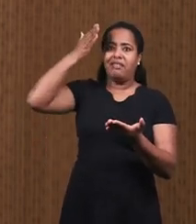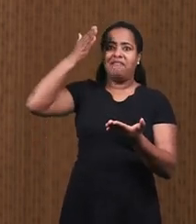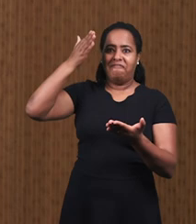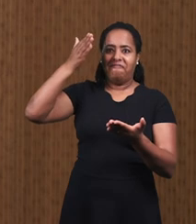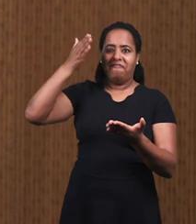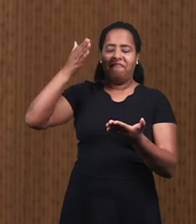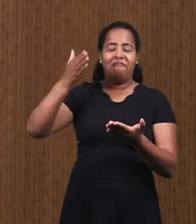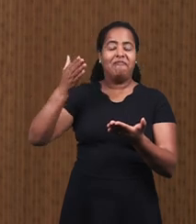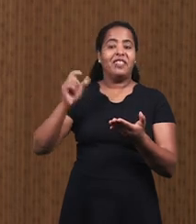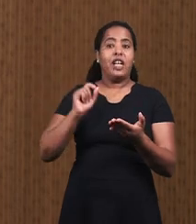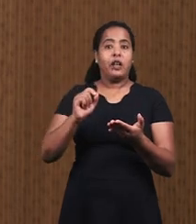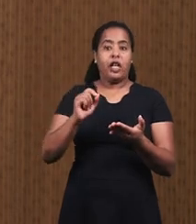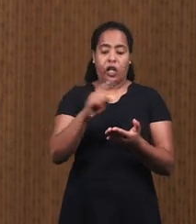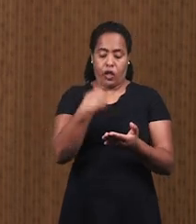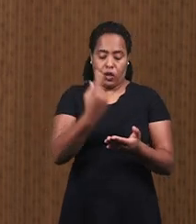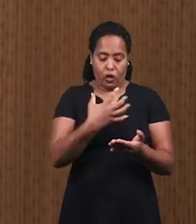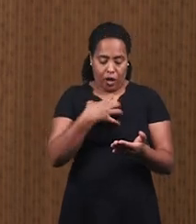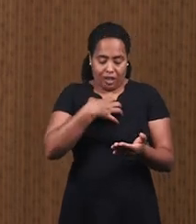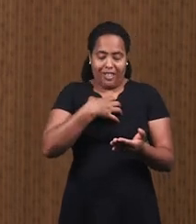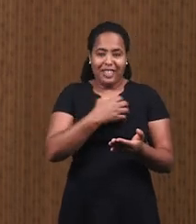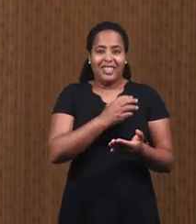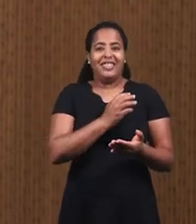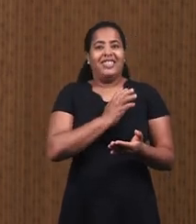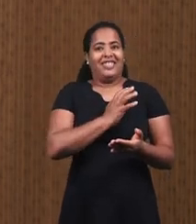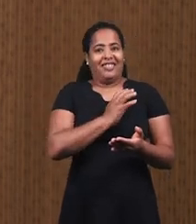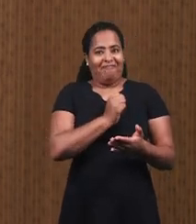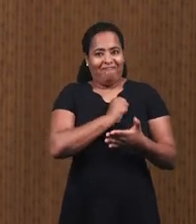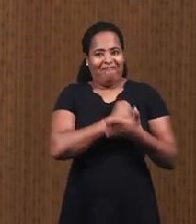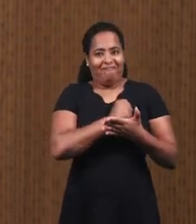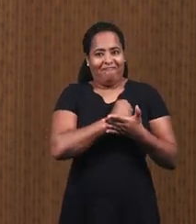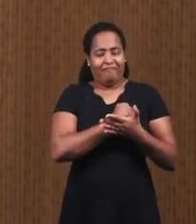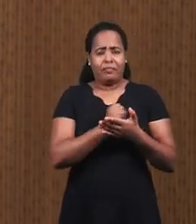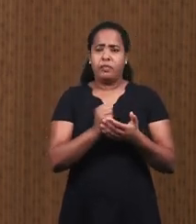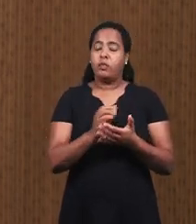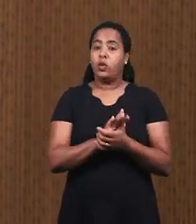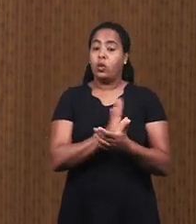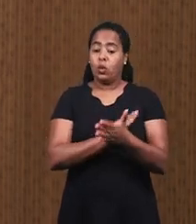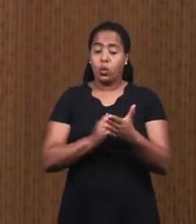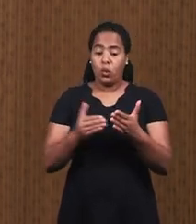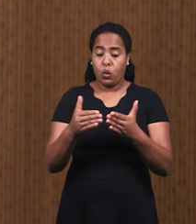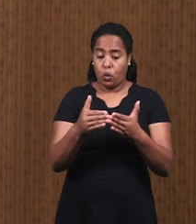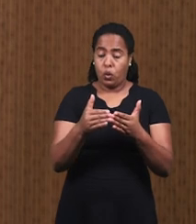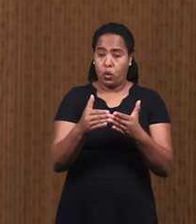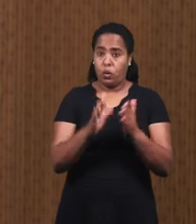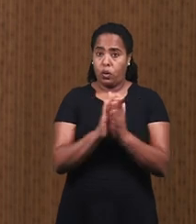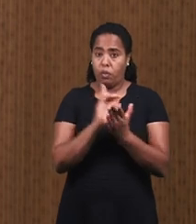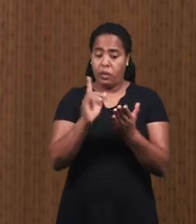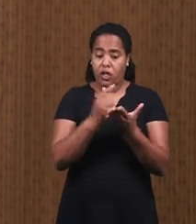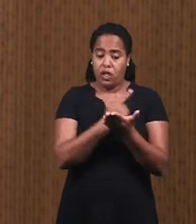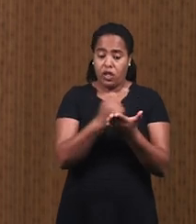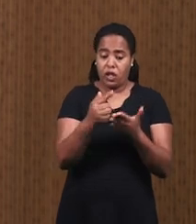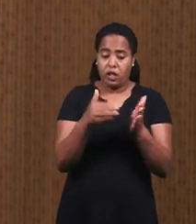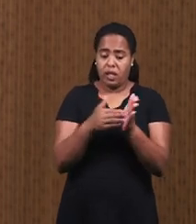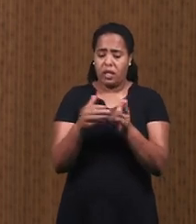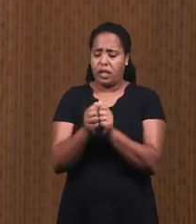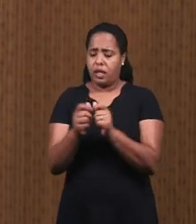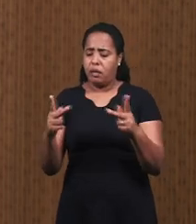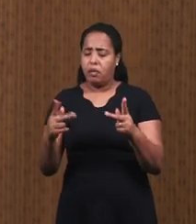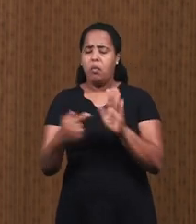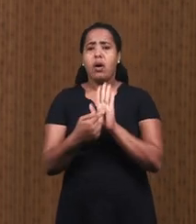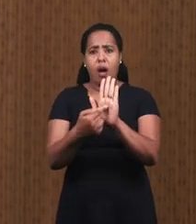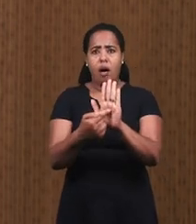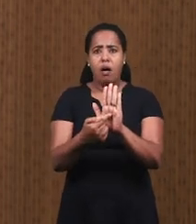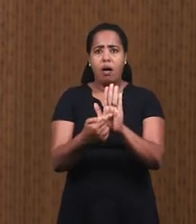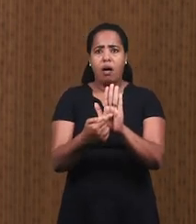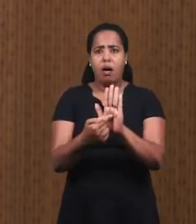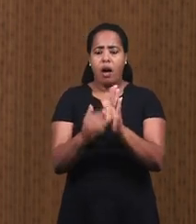parole vivante. Et c'est cela qui nous mouvoit en ce moment. Donc, toute la Bible, nous disons, la Bible est Jésus.